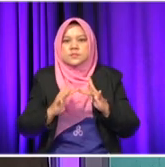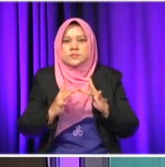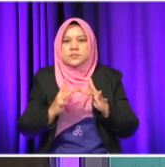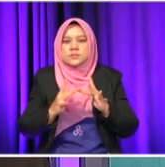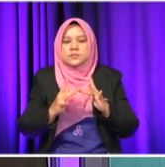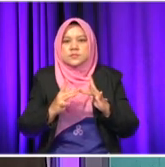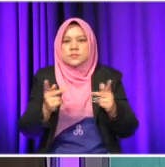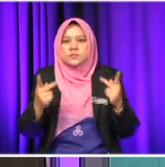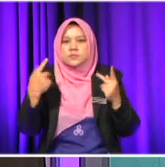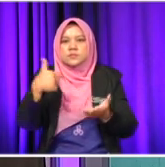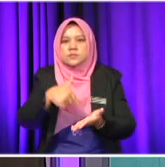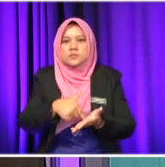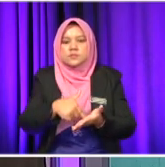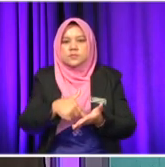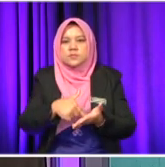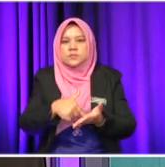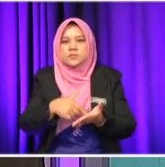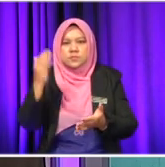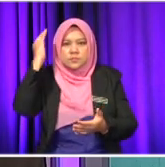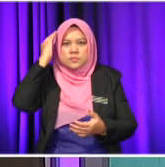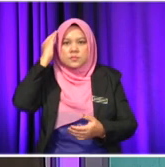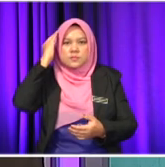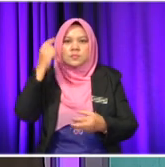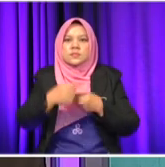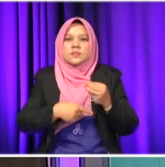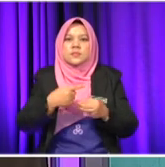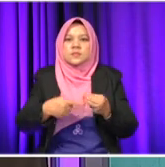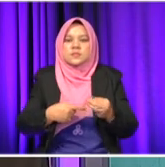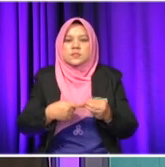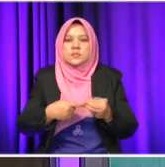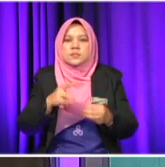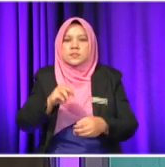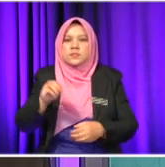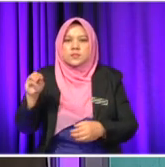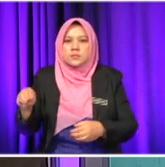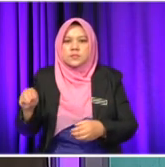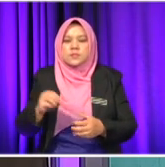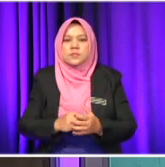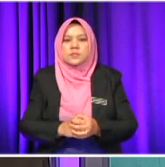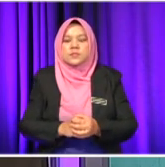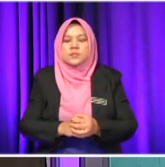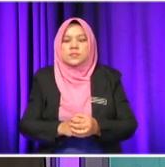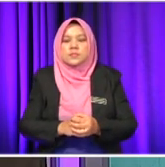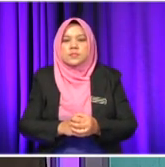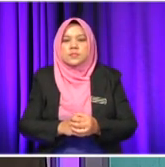kuatkan lagi Kamu punya pengetahuan mengenai maltimedia teknologi